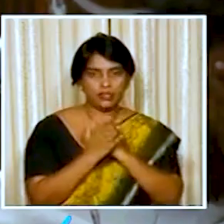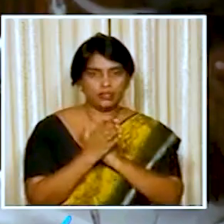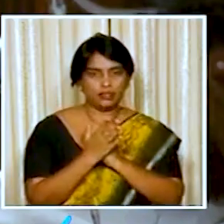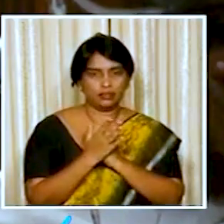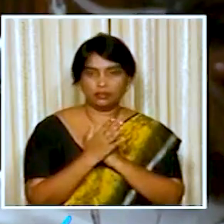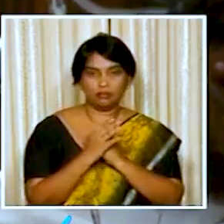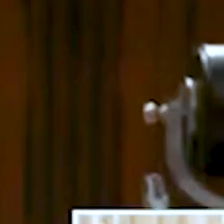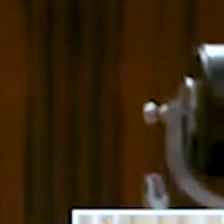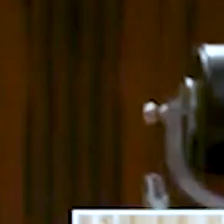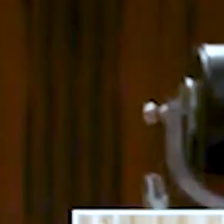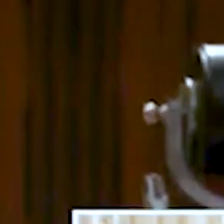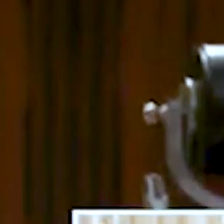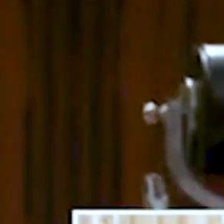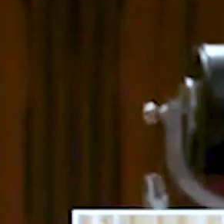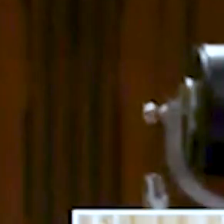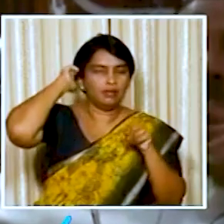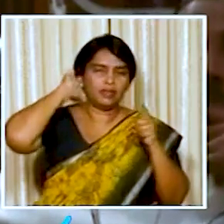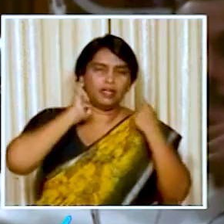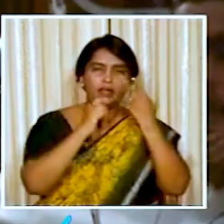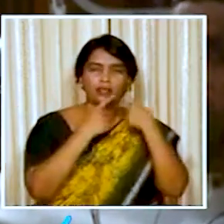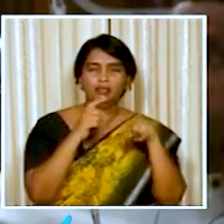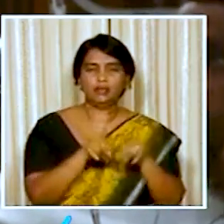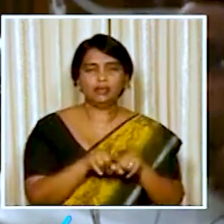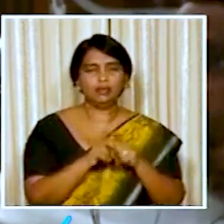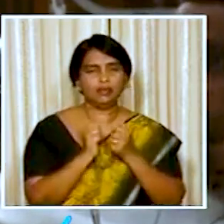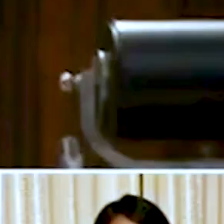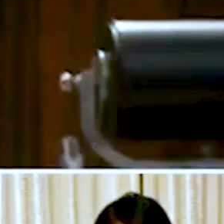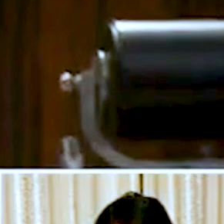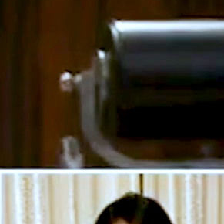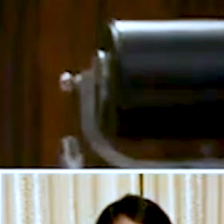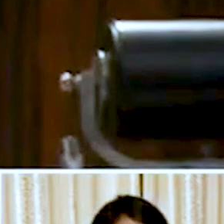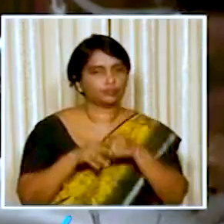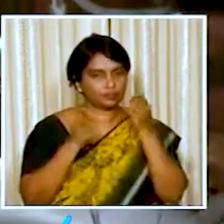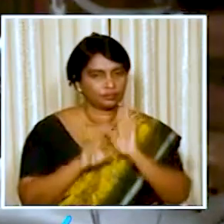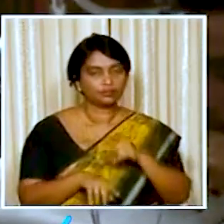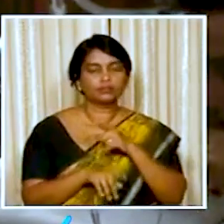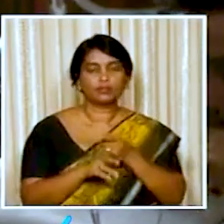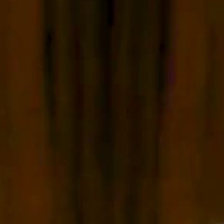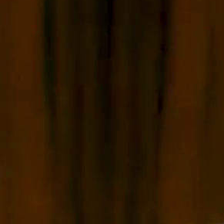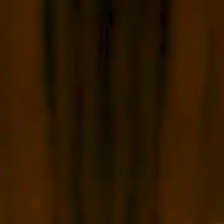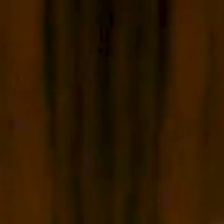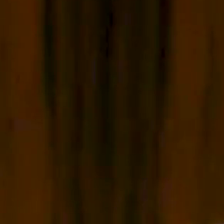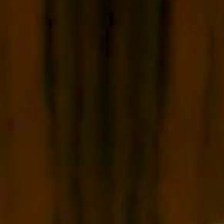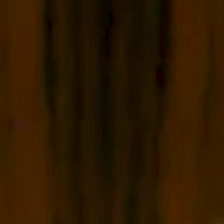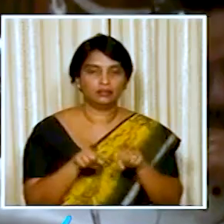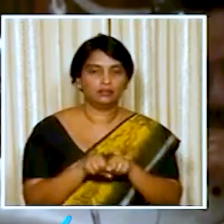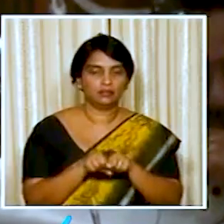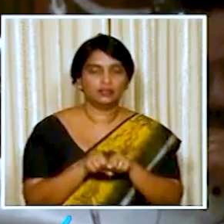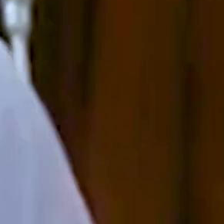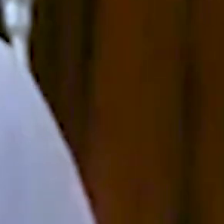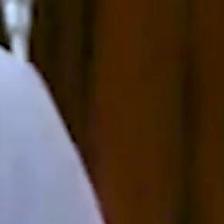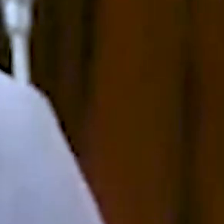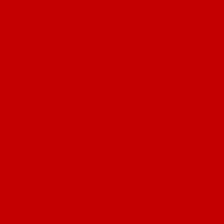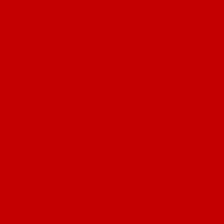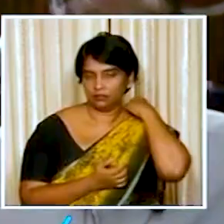වලට අවසානයේදී වන්දි ගෙවන්න සිද්ධුනා කියලා මේ රටේ වැඩ කරන ජනතාවට මේ අවසානයේ ඉදිරිපත් කරපු ප්‍රතිපත්ති මාලාවත් තවත්